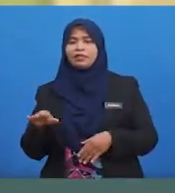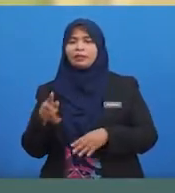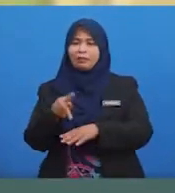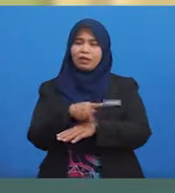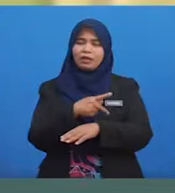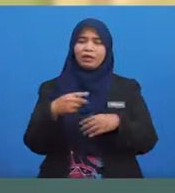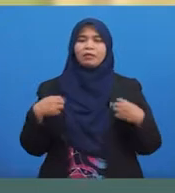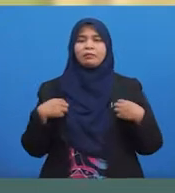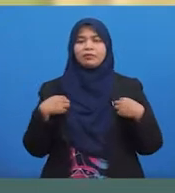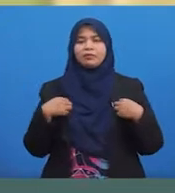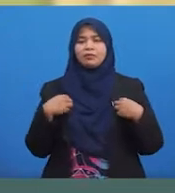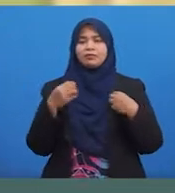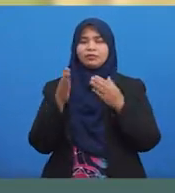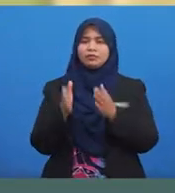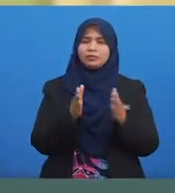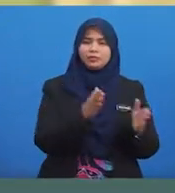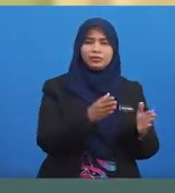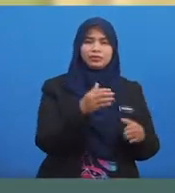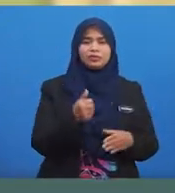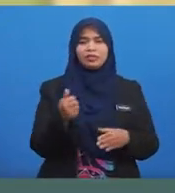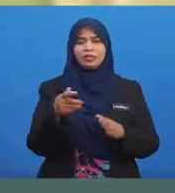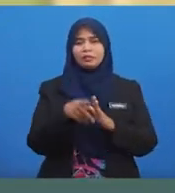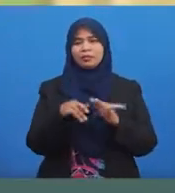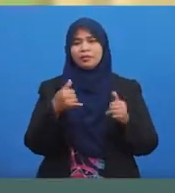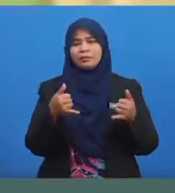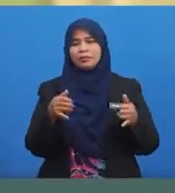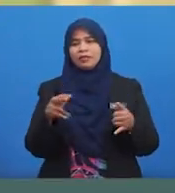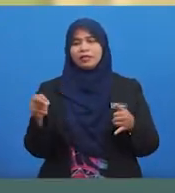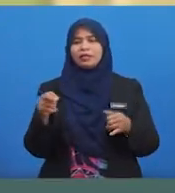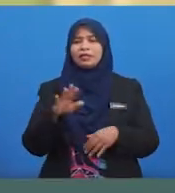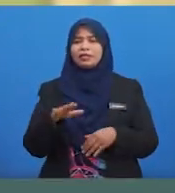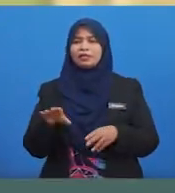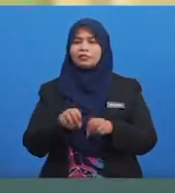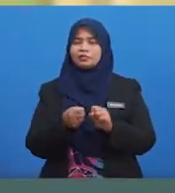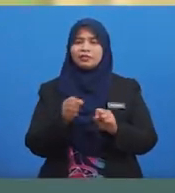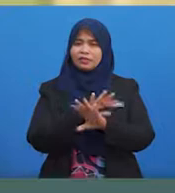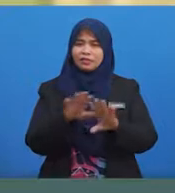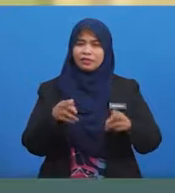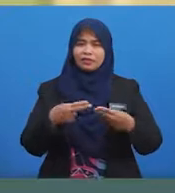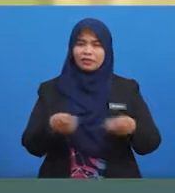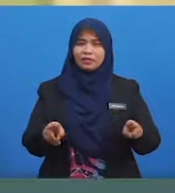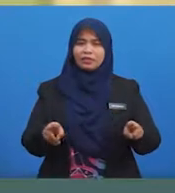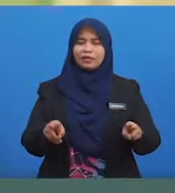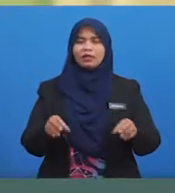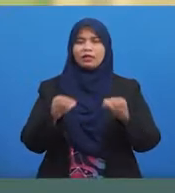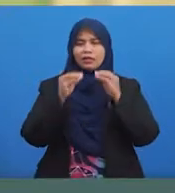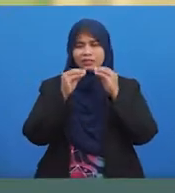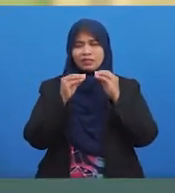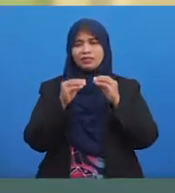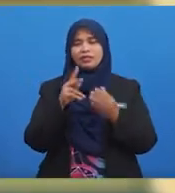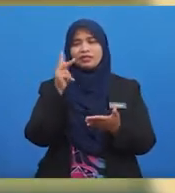baju menyusun alat permainan ad supaya tidak hilang mengajar mengenal